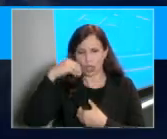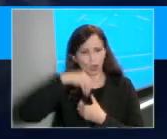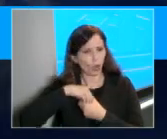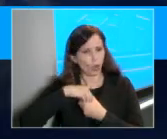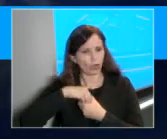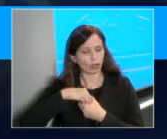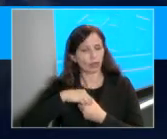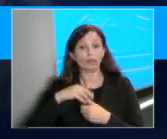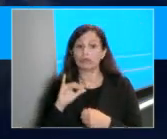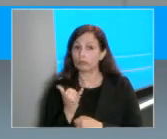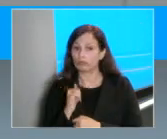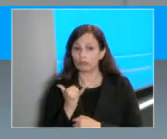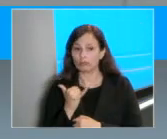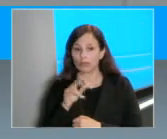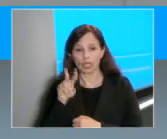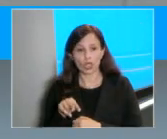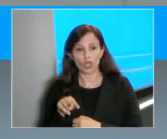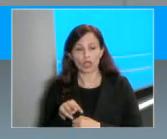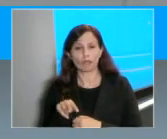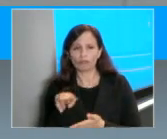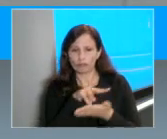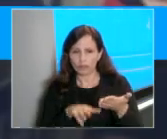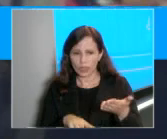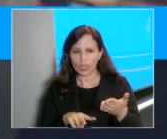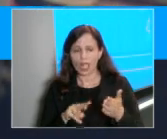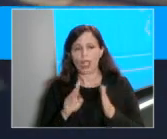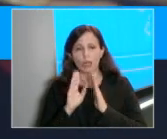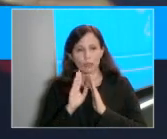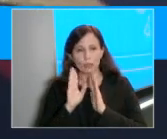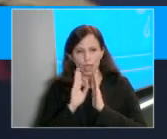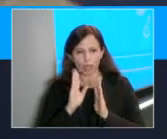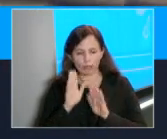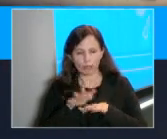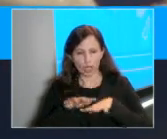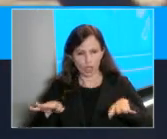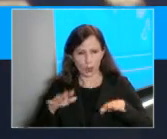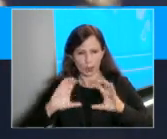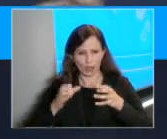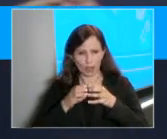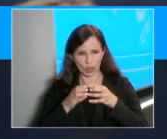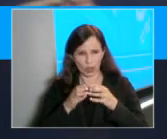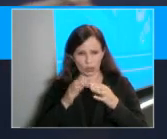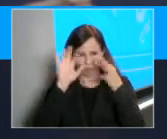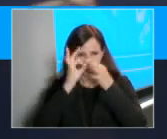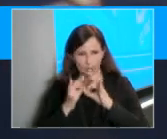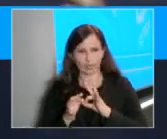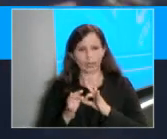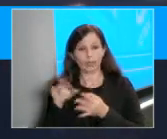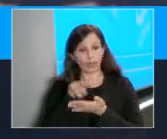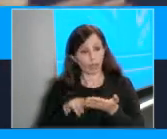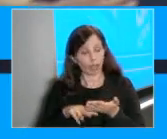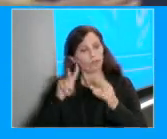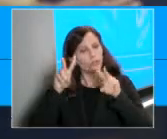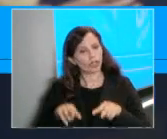זה... יש. אם תקרא ברשתות הפנימיות החברתיות של הליכוד, ישנו שיח. מה שלא היה בעבר, ולכן